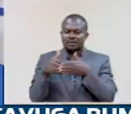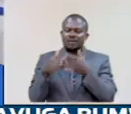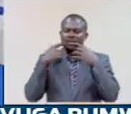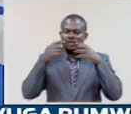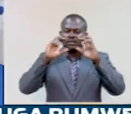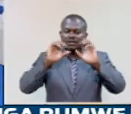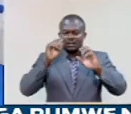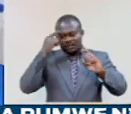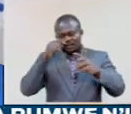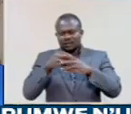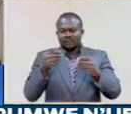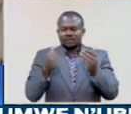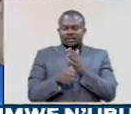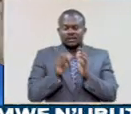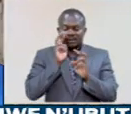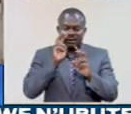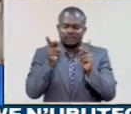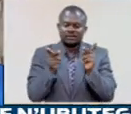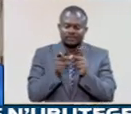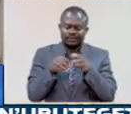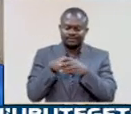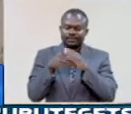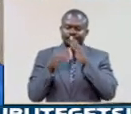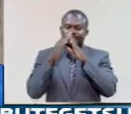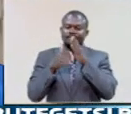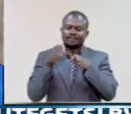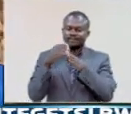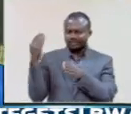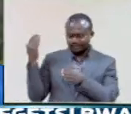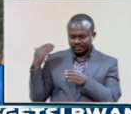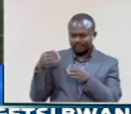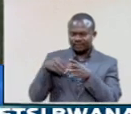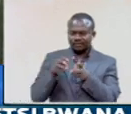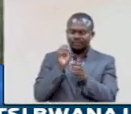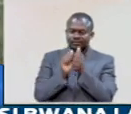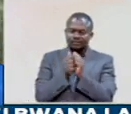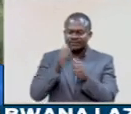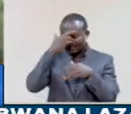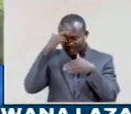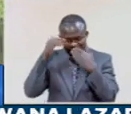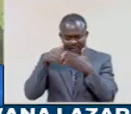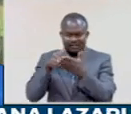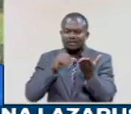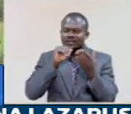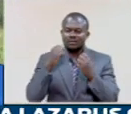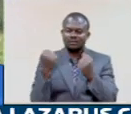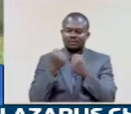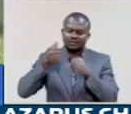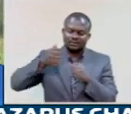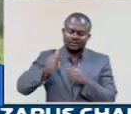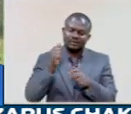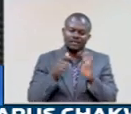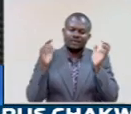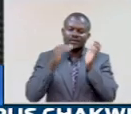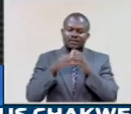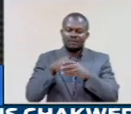bigamije gukemura ibibazo usangana abatuye mu nzu zubatswe hambere bisa n'ubutabazi cyangwa kwirwanaho ari nayo mpamvu nkuru yo kudakomera kwazo icyakora